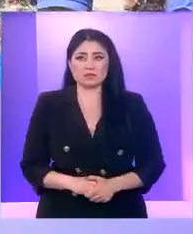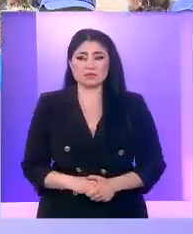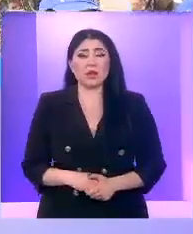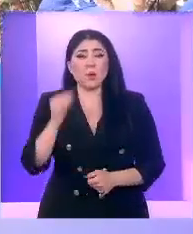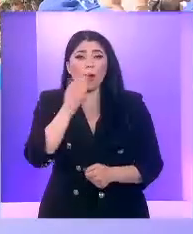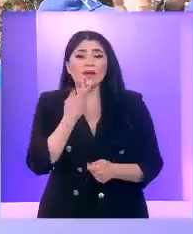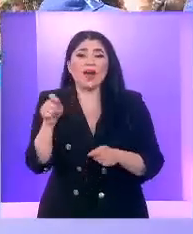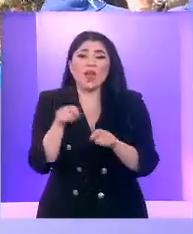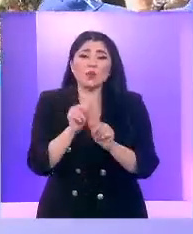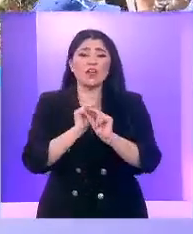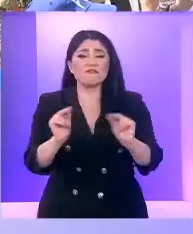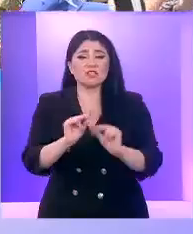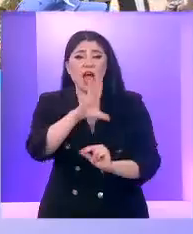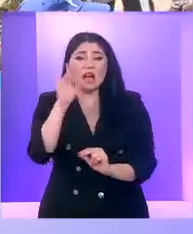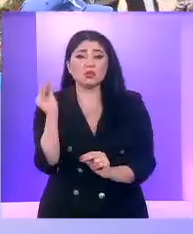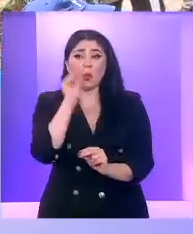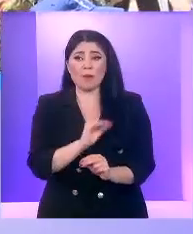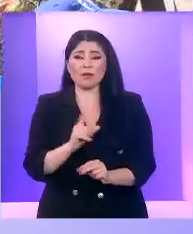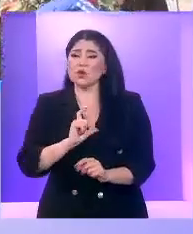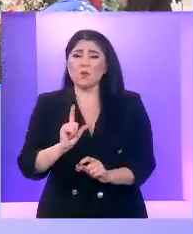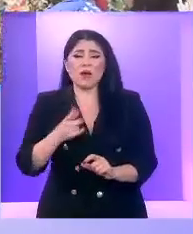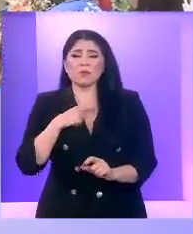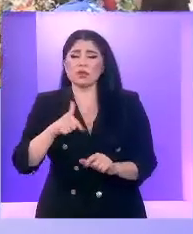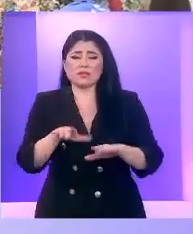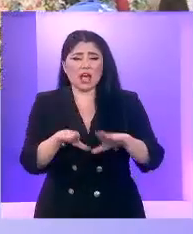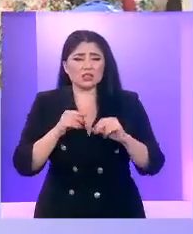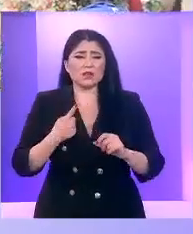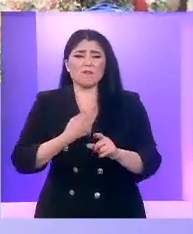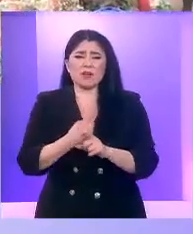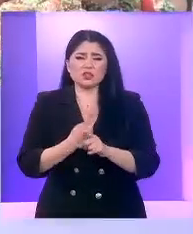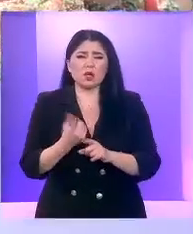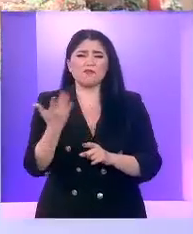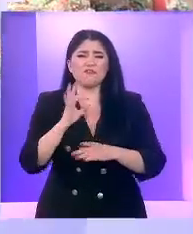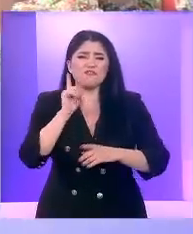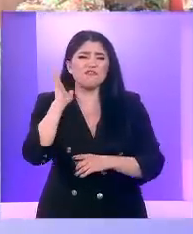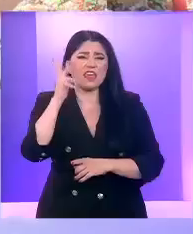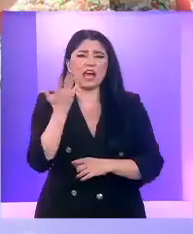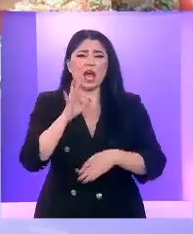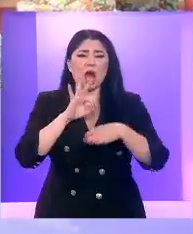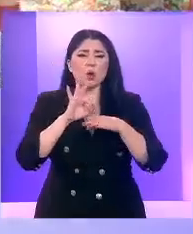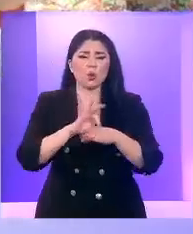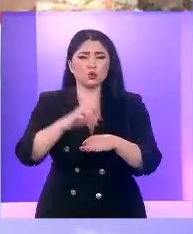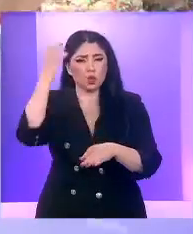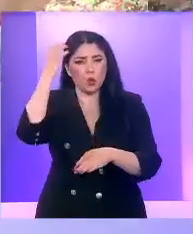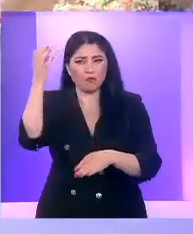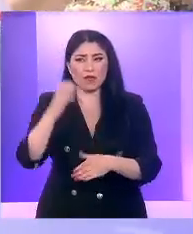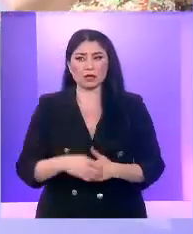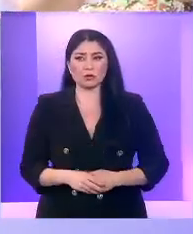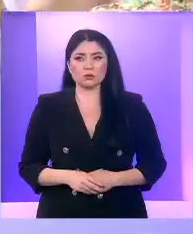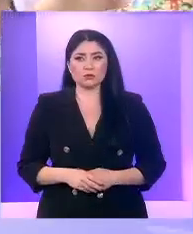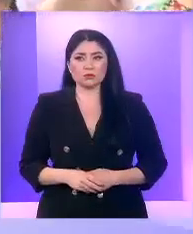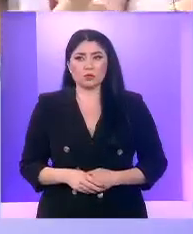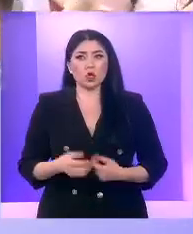educă oameni. Nu mai rezistăm să-și bată joc de noi. Fiecare guvernare care vine acolo sus ne lasă ultimul. Noi nu